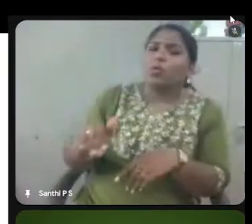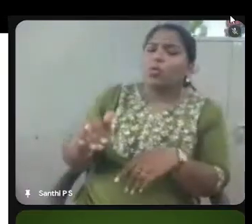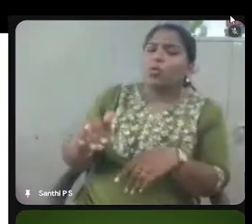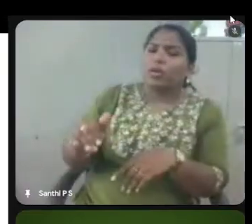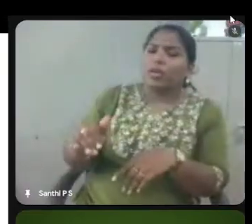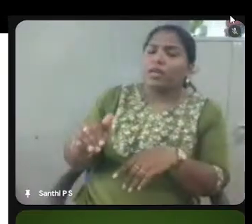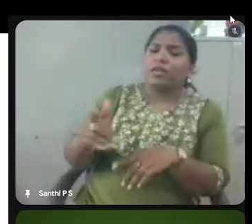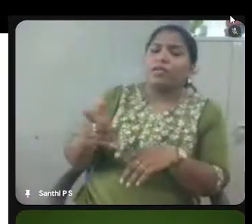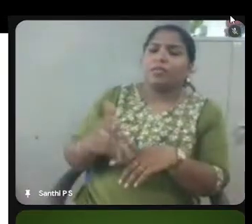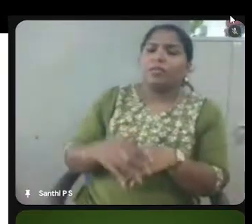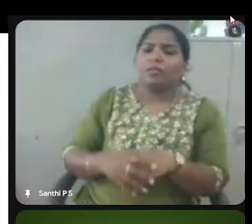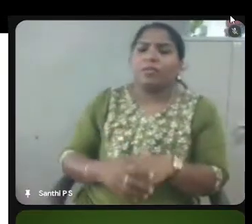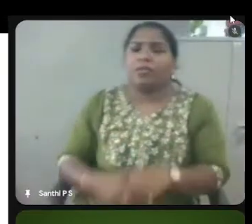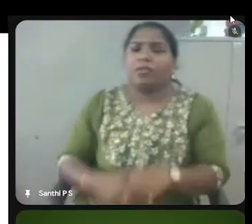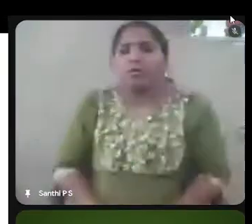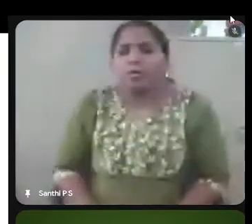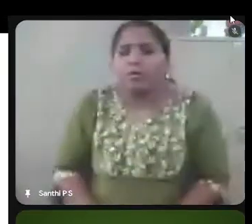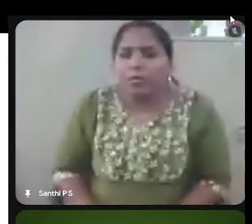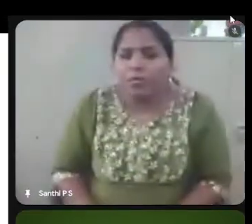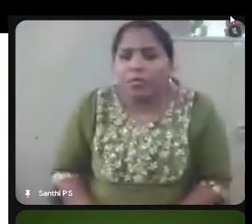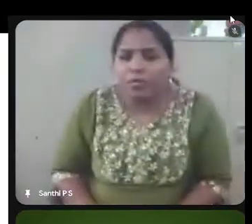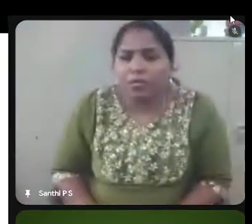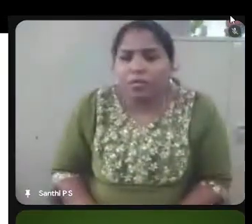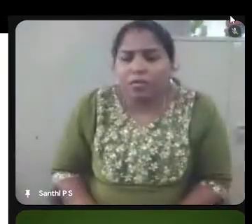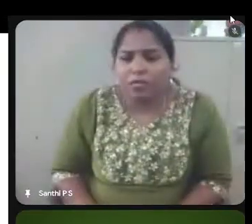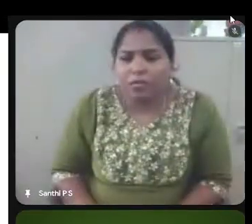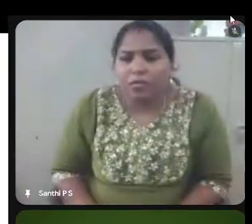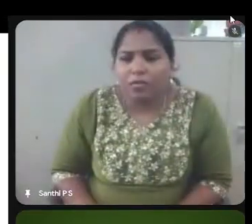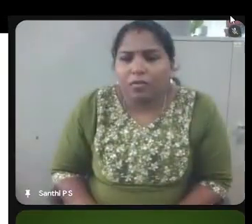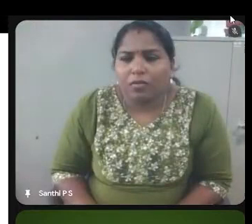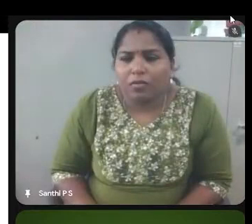ഈ സെക്ഷൽ ആയിട്ടുള്ള